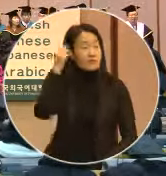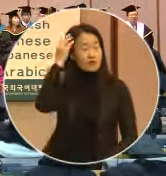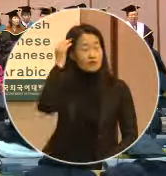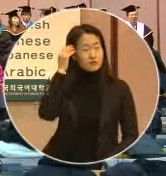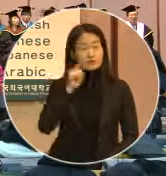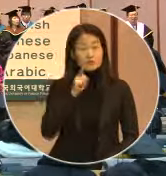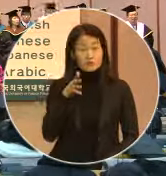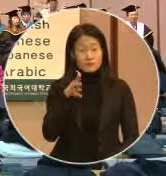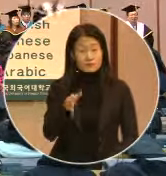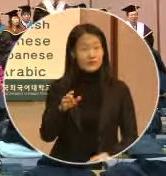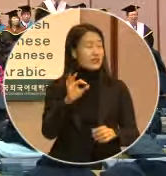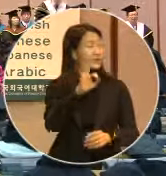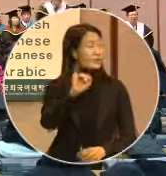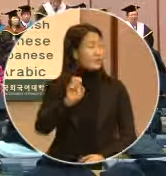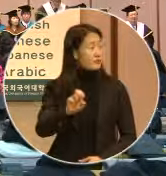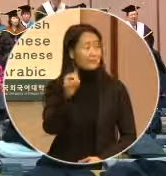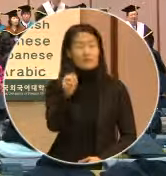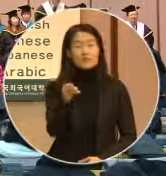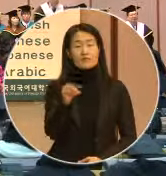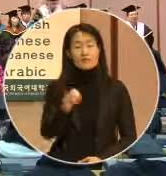한국어학부 임형재 교수님,